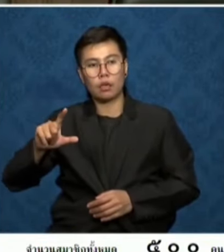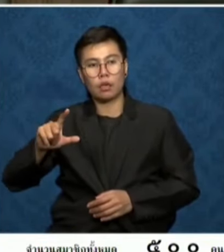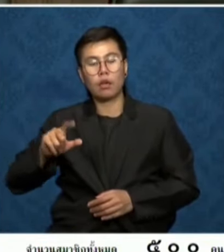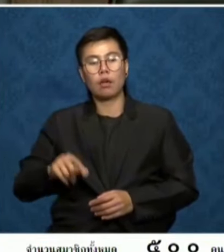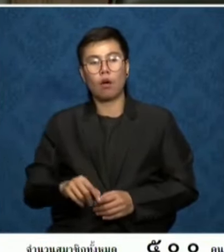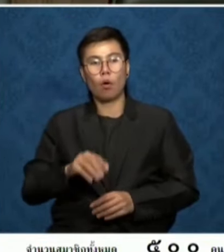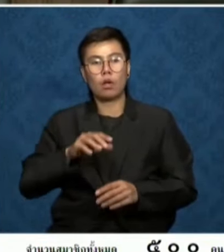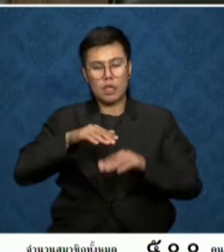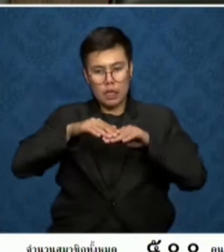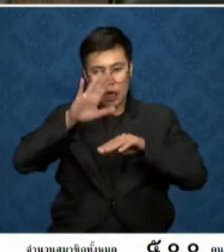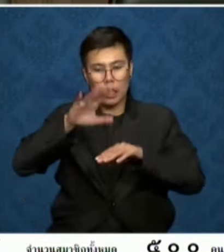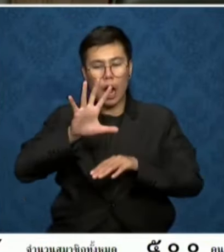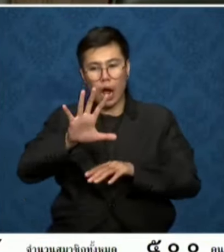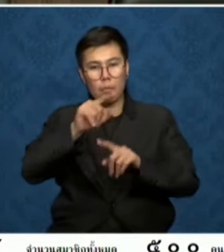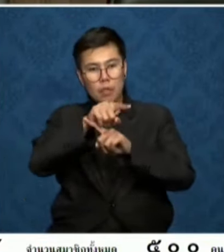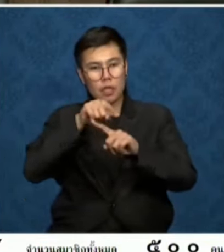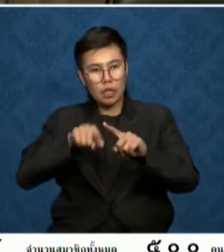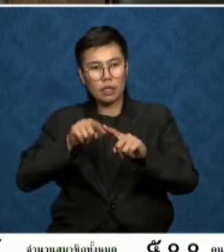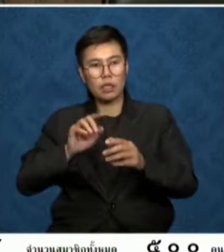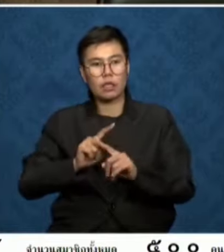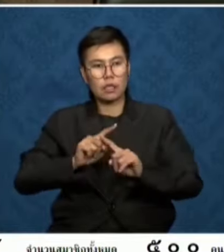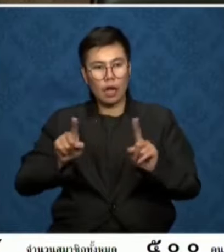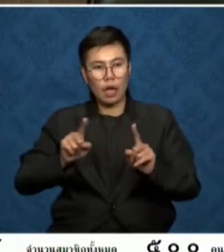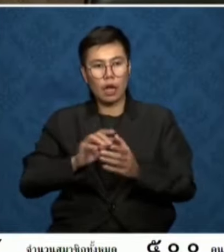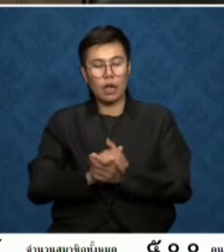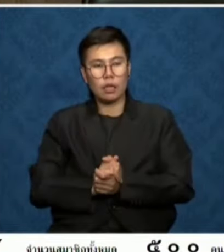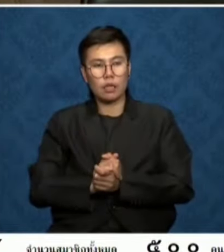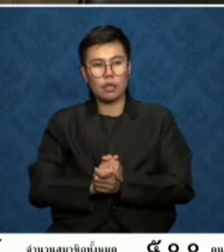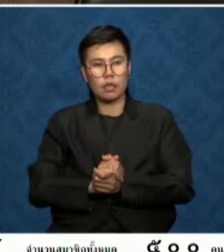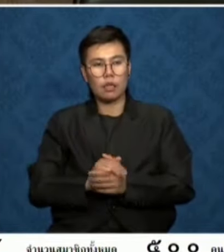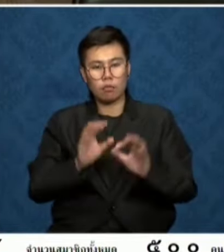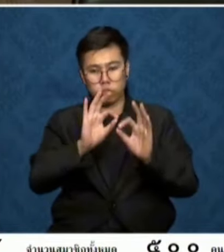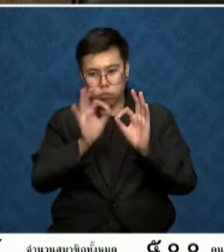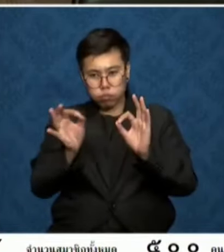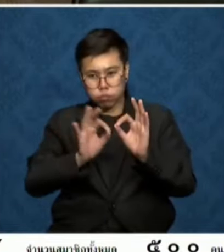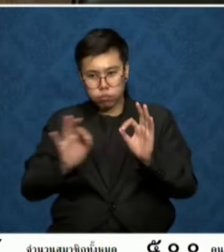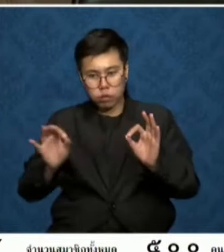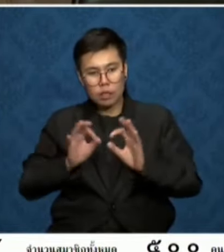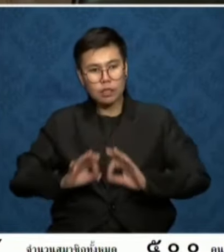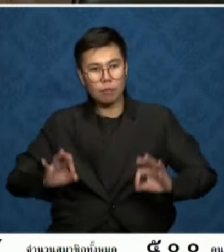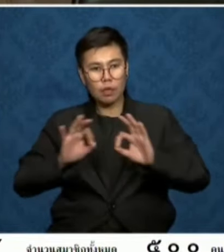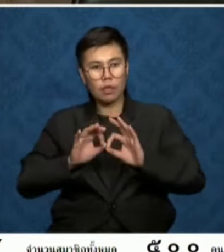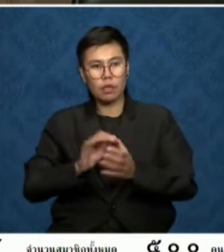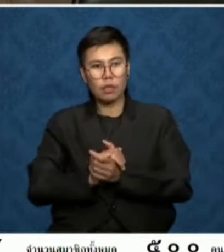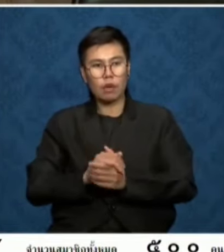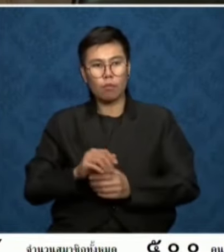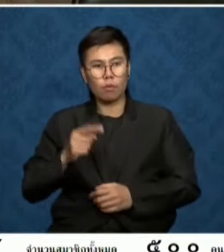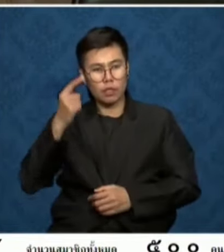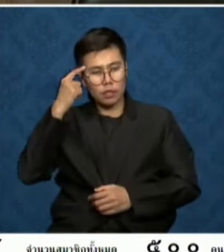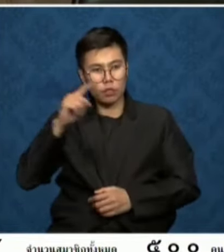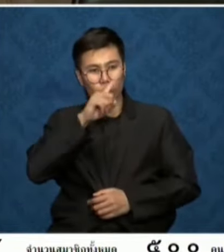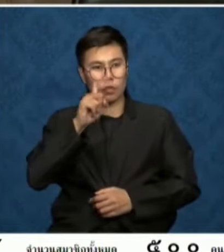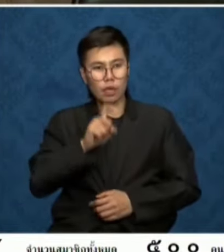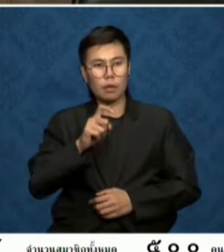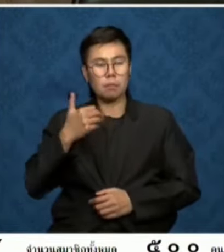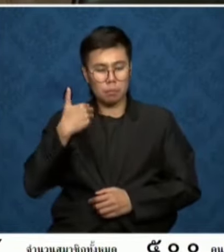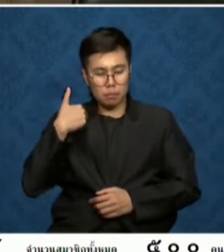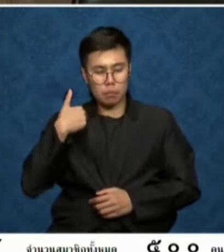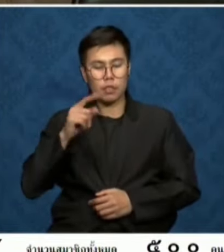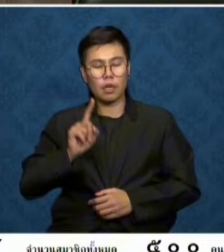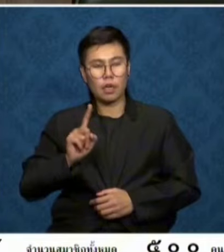5% ของผมไปแล้วแต่จริงแล้วครับเนื้อในใจความเนี่ยผมยังมีตั้งคำถามกับนโยบายหนึ่งครับซึ่งจริงแล้ว